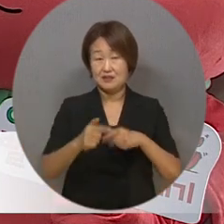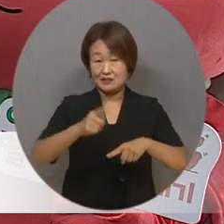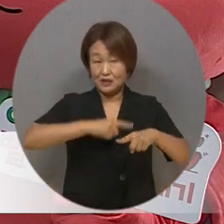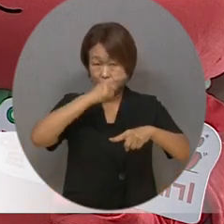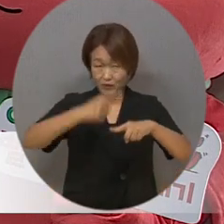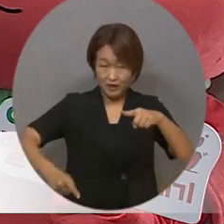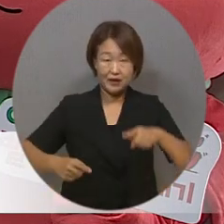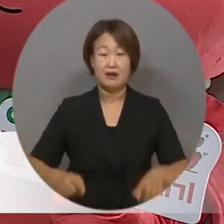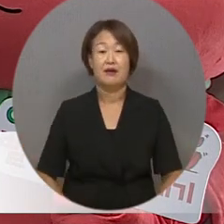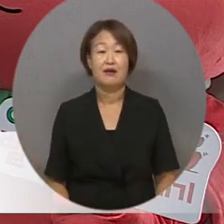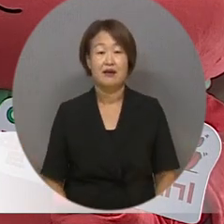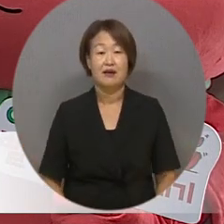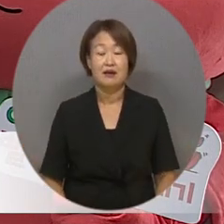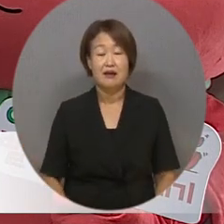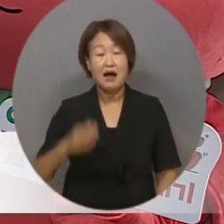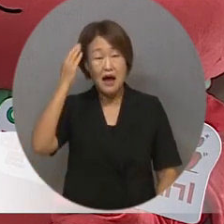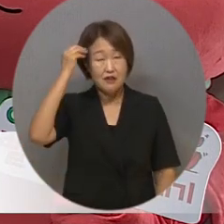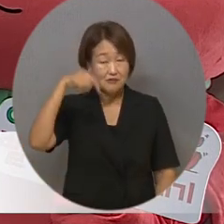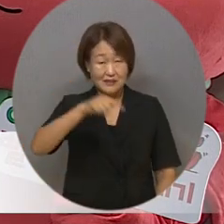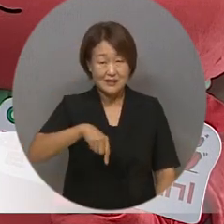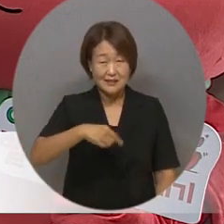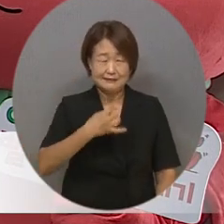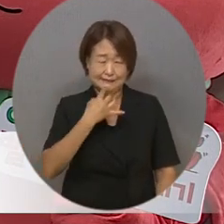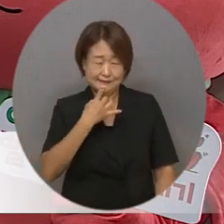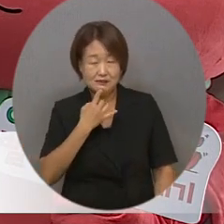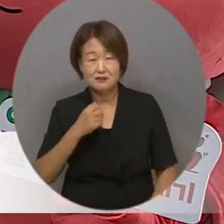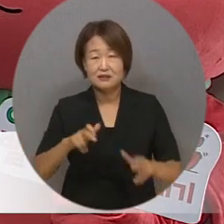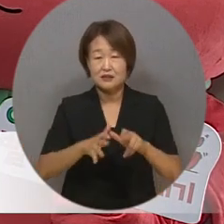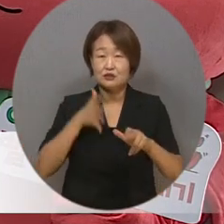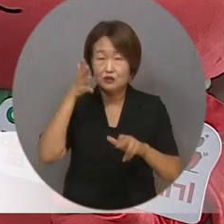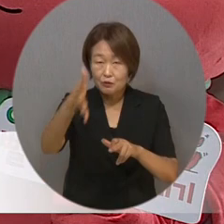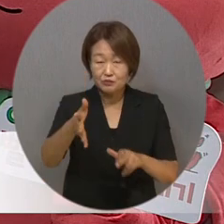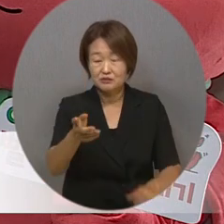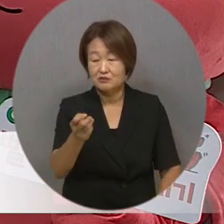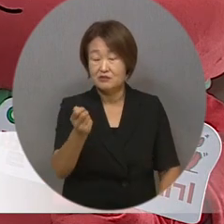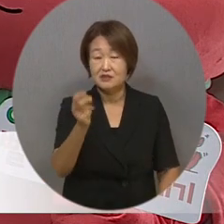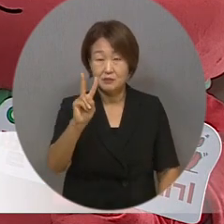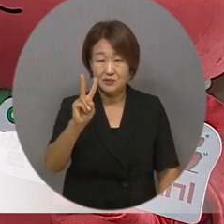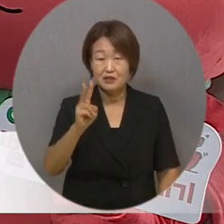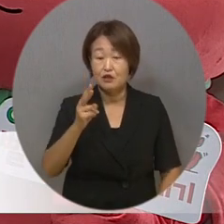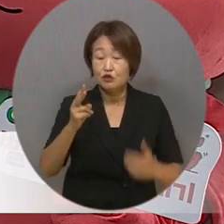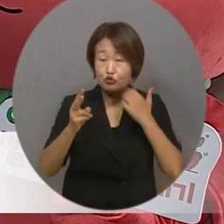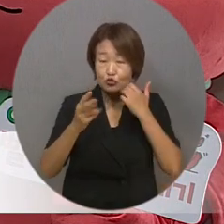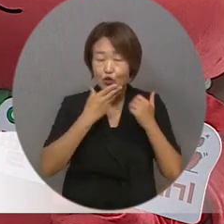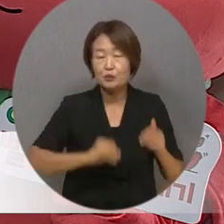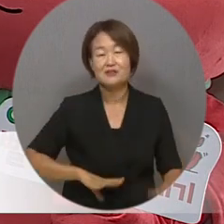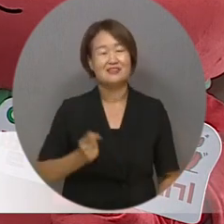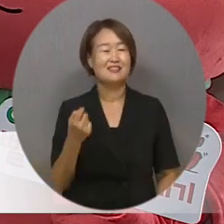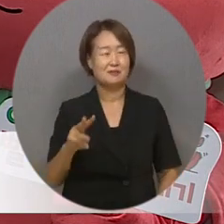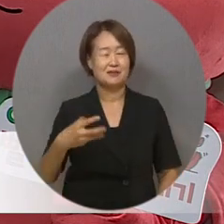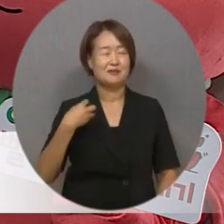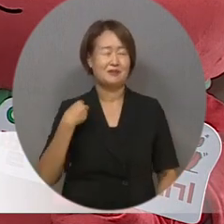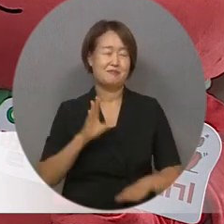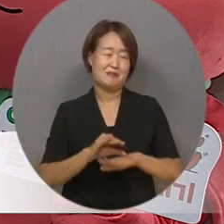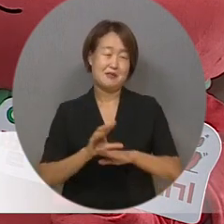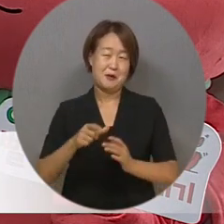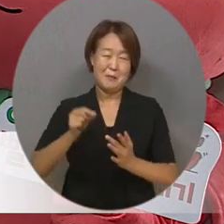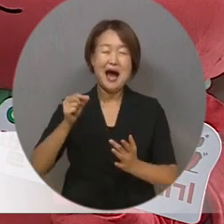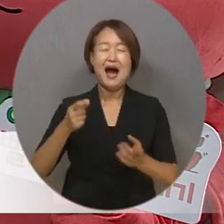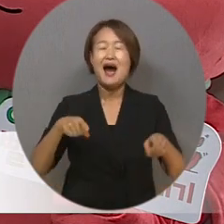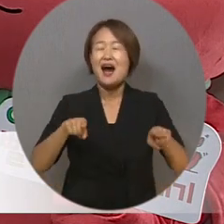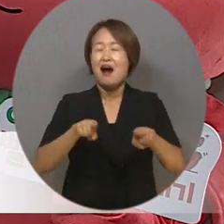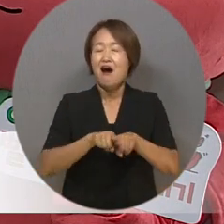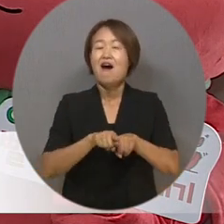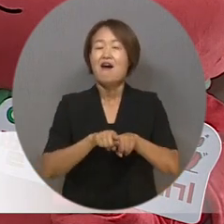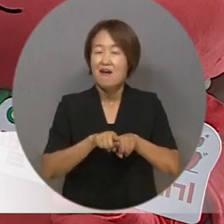대회에 국내 유일의 장애 전문 채널인 복지TV가 주간 방송사로서